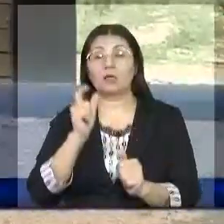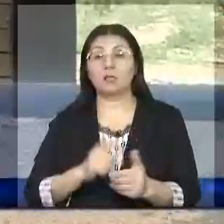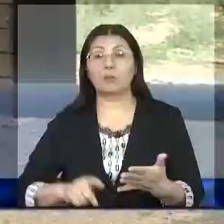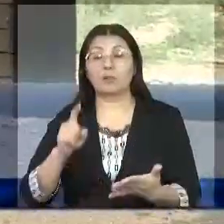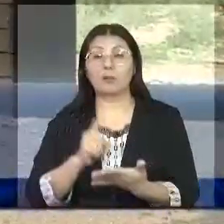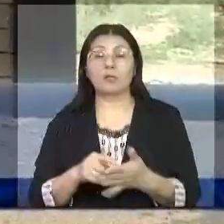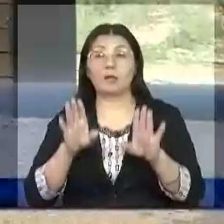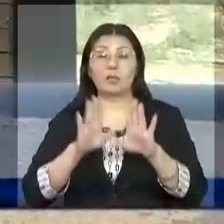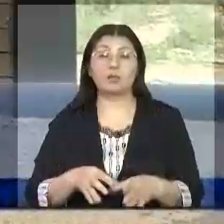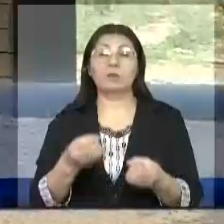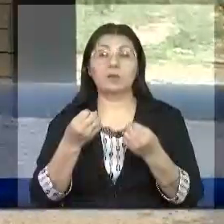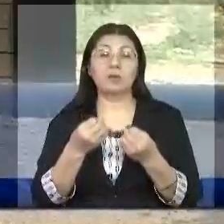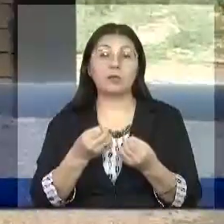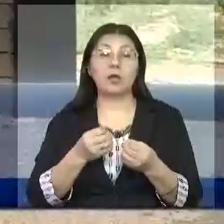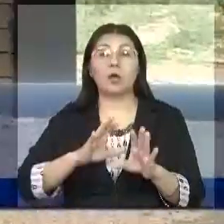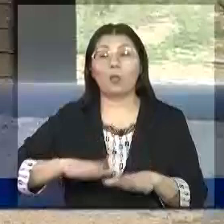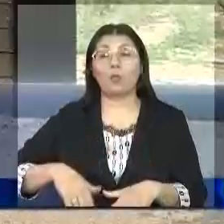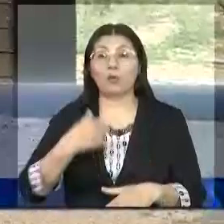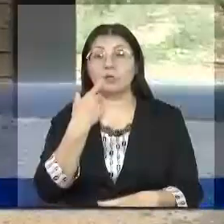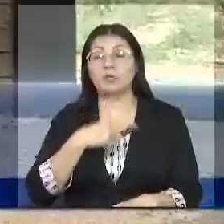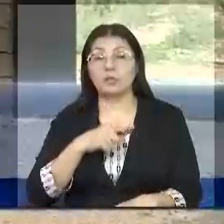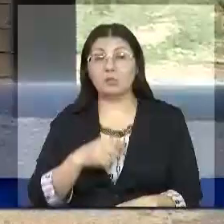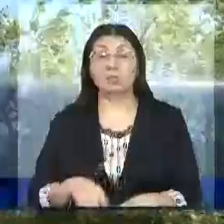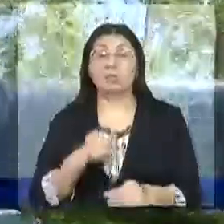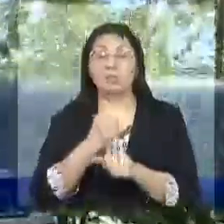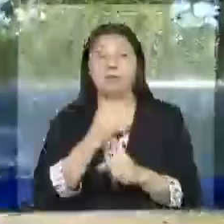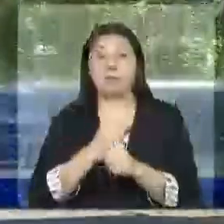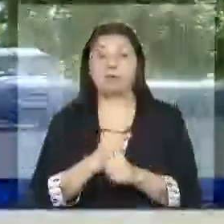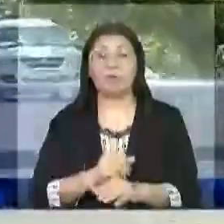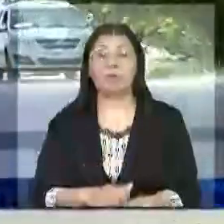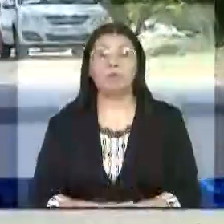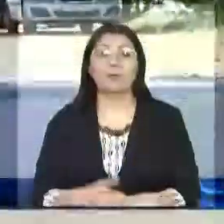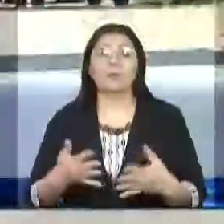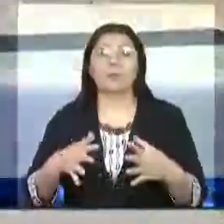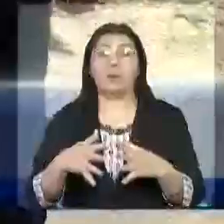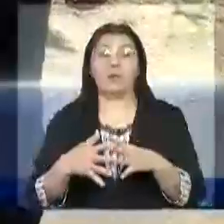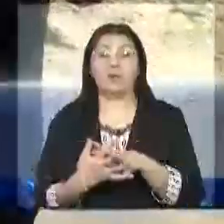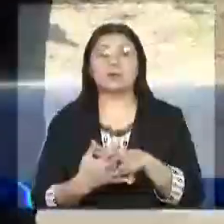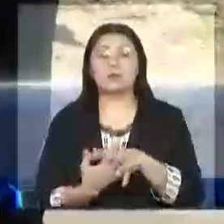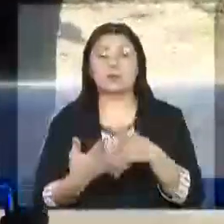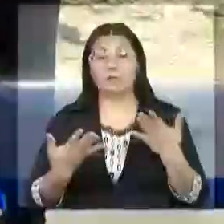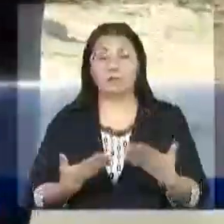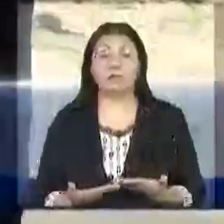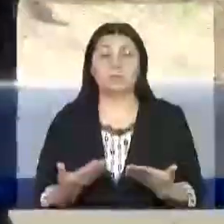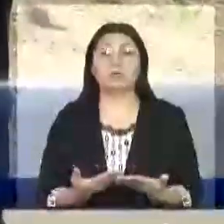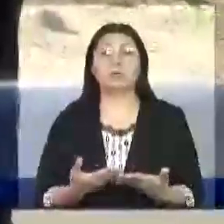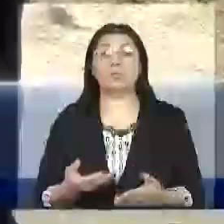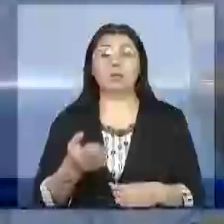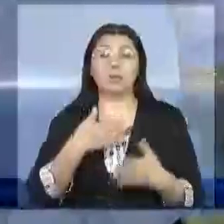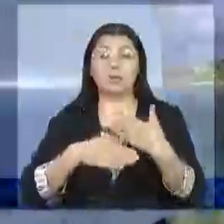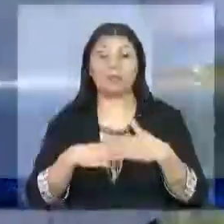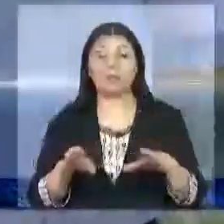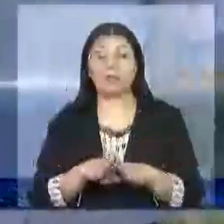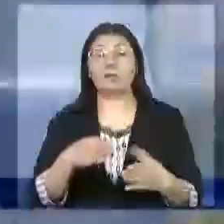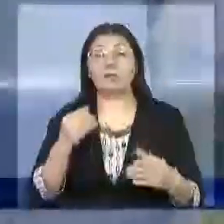оставить после себя наследие, которое будет служить во благо края. Жители села также очень довольны новой работой предпринимателя. Среди